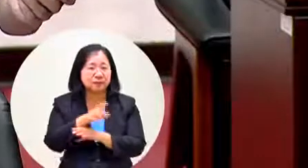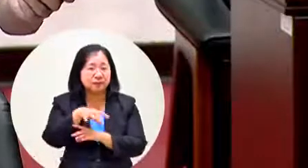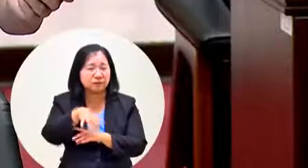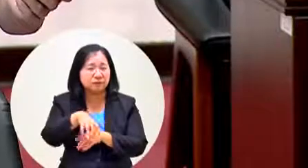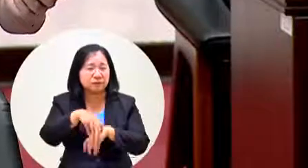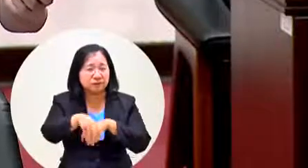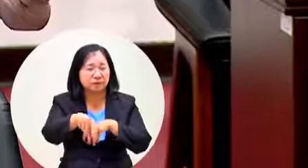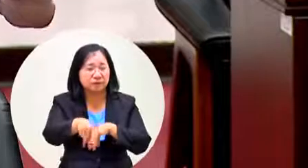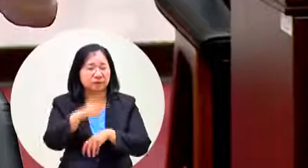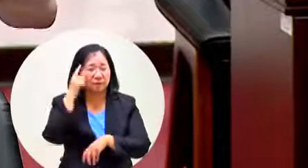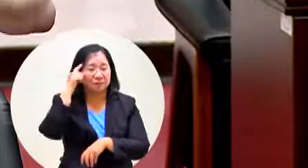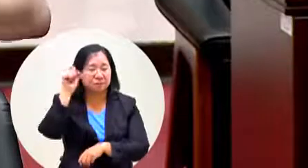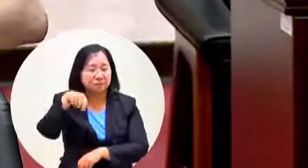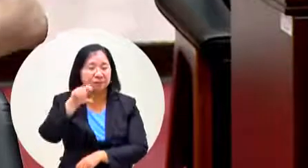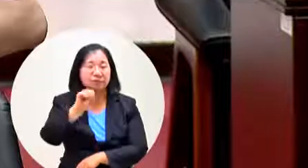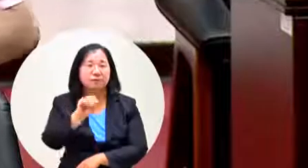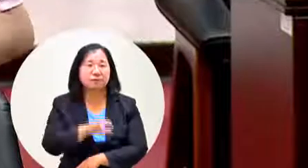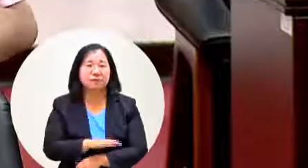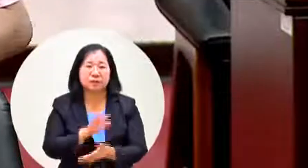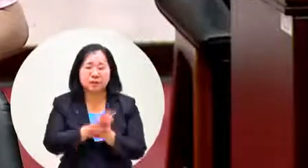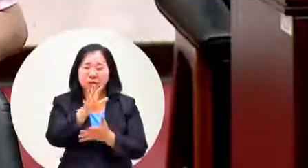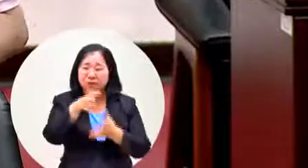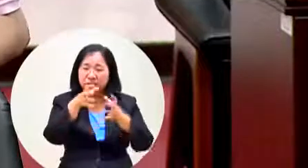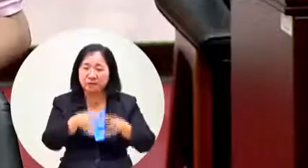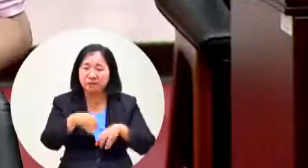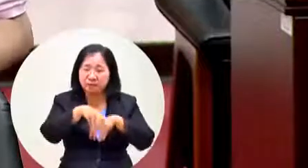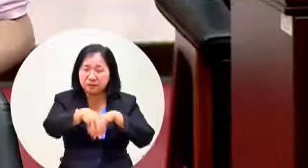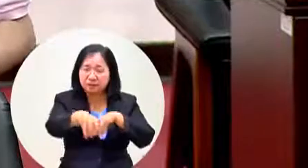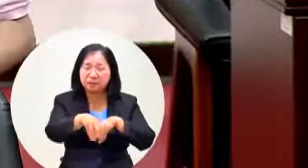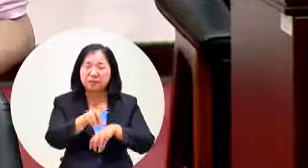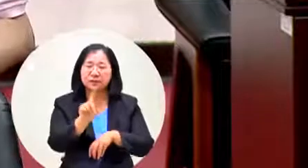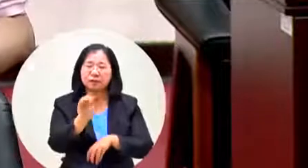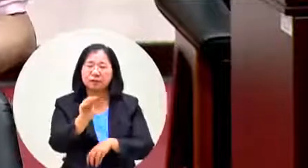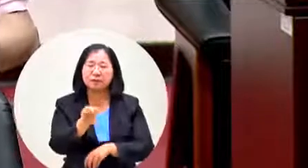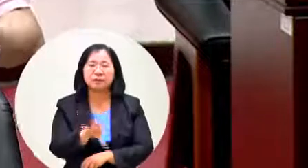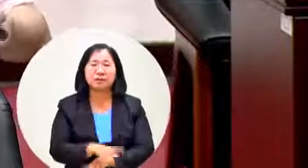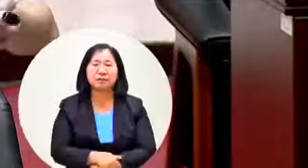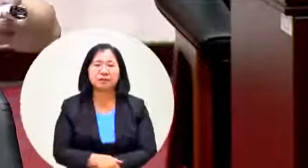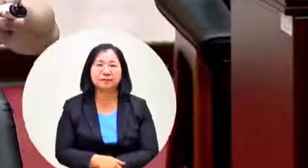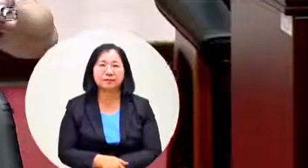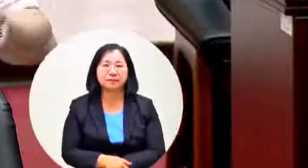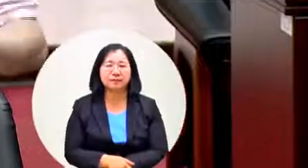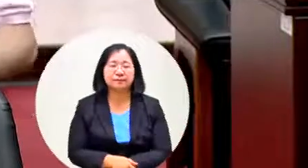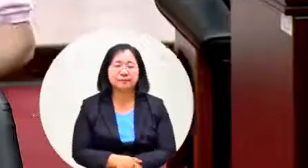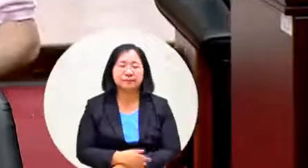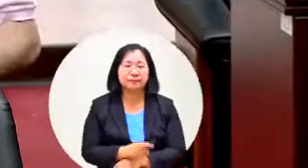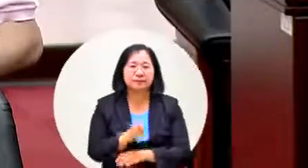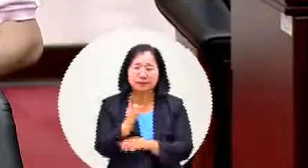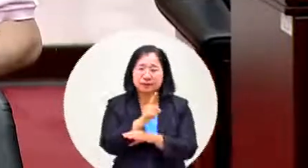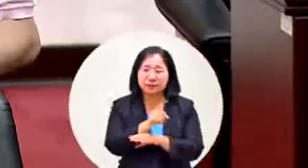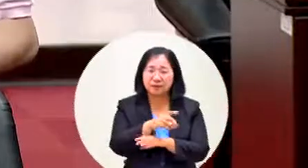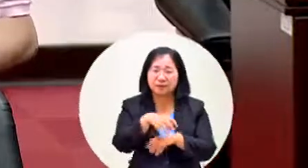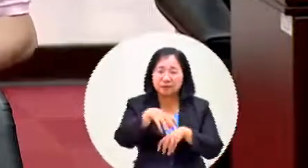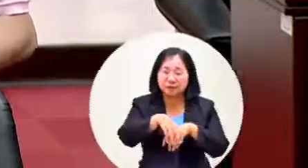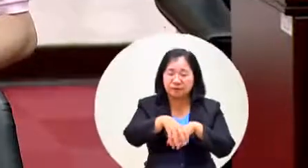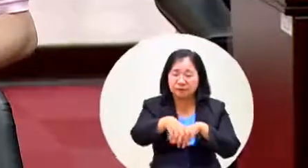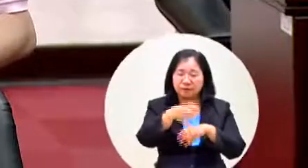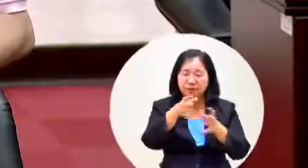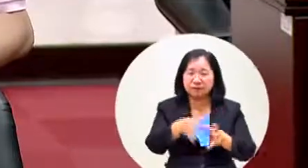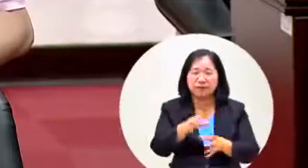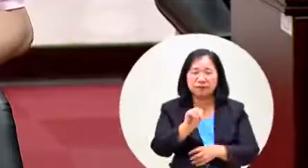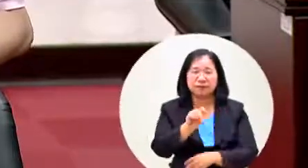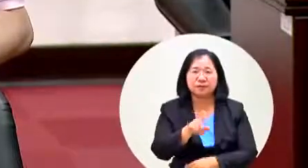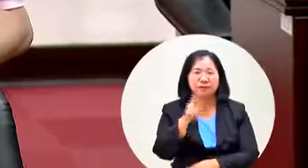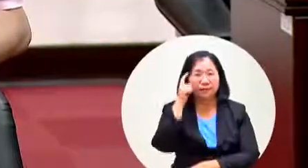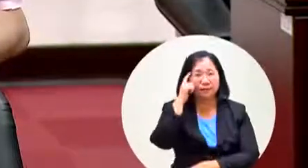可能后面都要阮做较细部的规划，看哪来设立较适合。 好，好，谢谢局长，请坐哈。消防局这